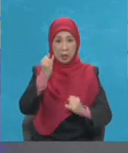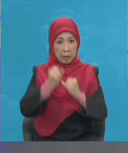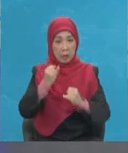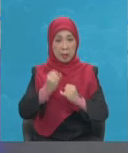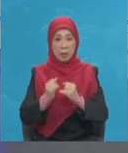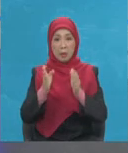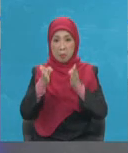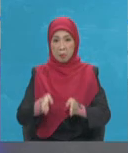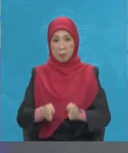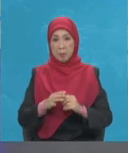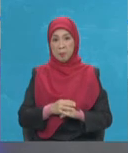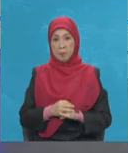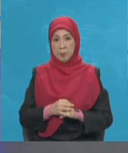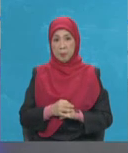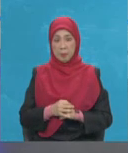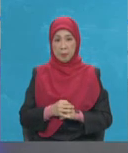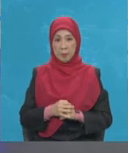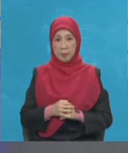bangsa.